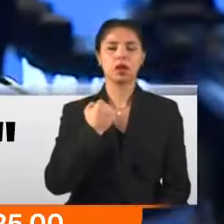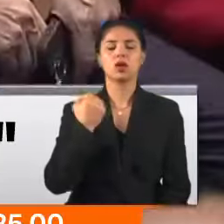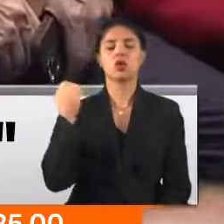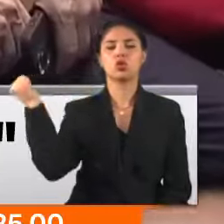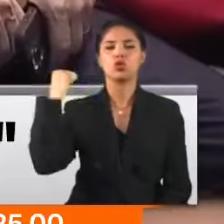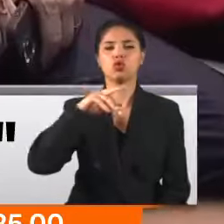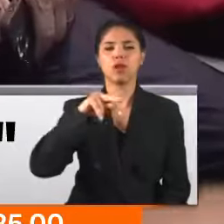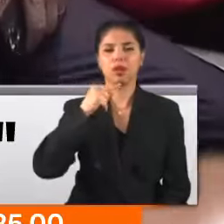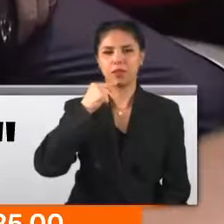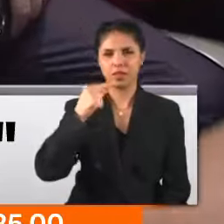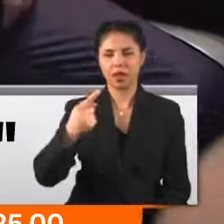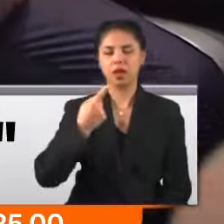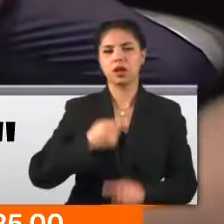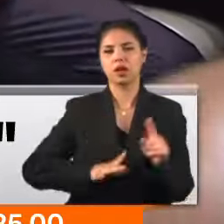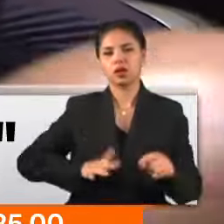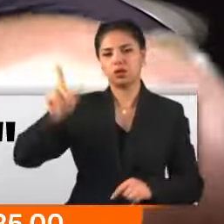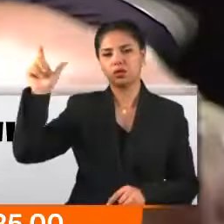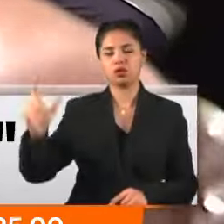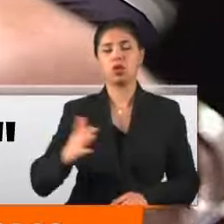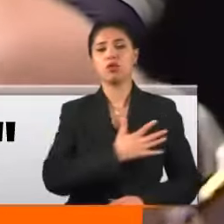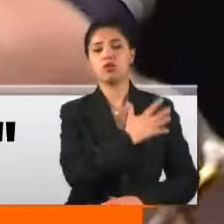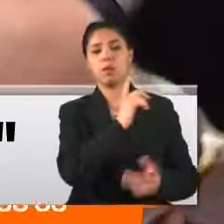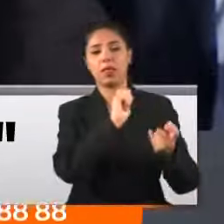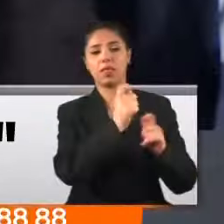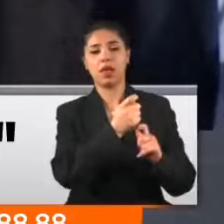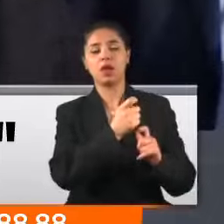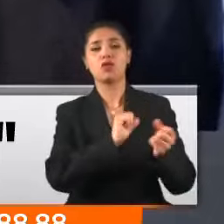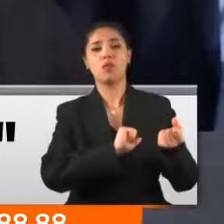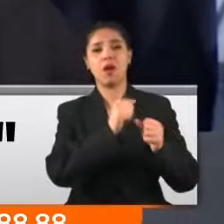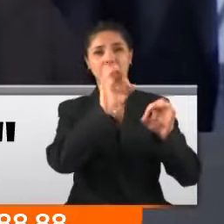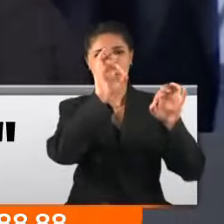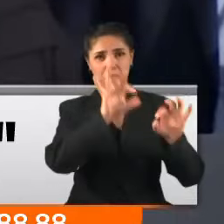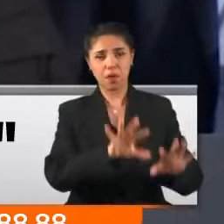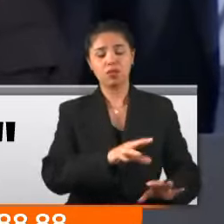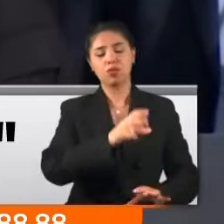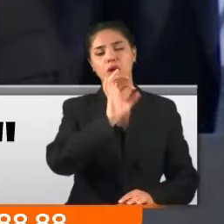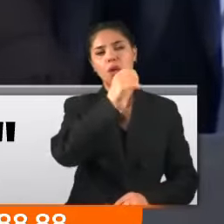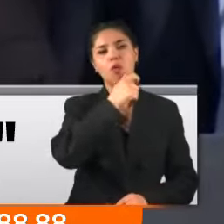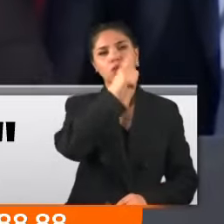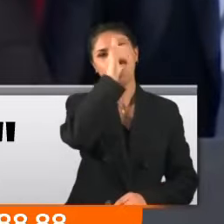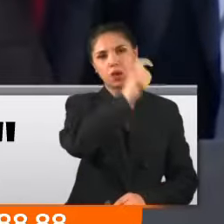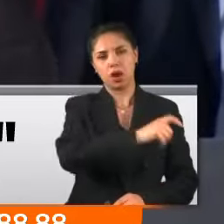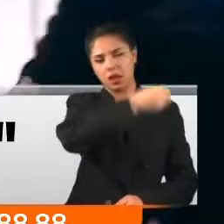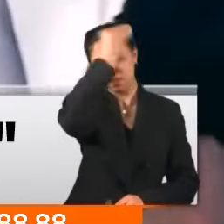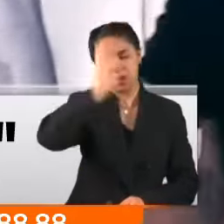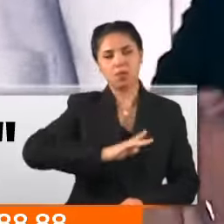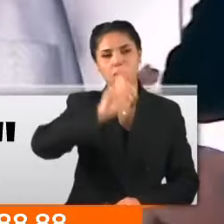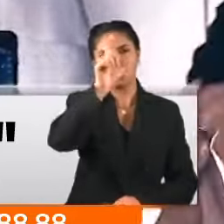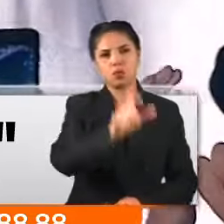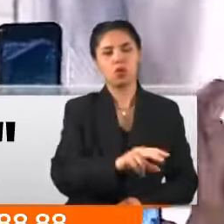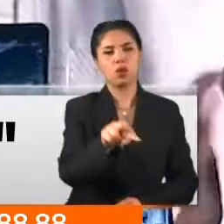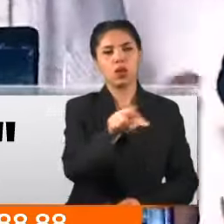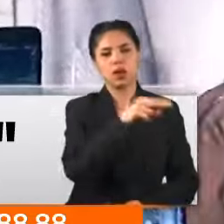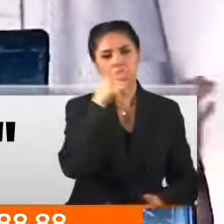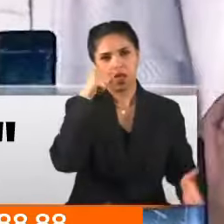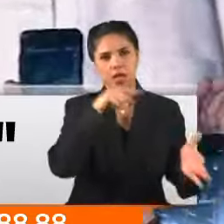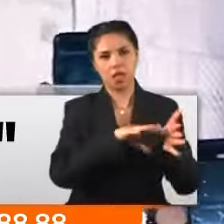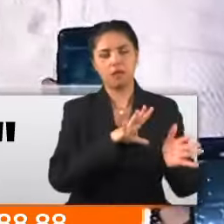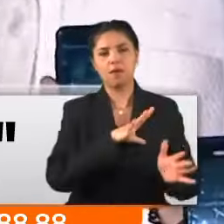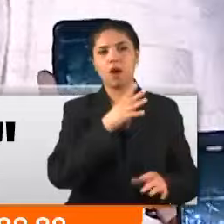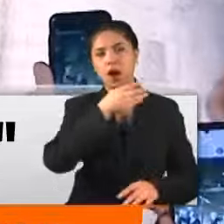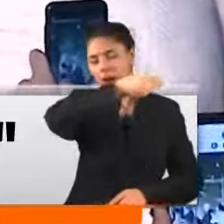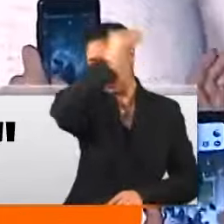Kılıçdaroğlu, CHP'de değişim hareketini başlatan Özgür Özel'le Ekrem İmamoğlu'nu hedef tahtasına koydu. İmamoğlu'yla ilgili çok